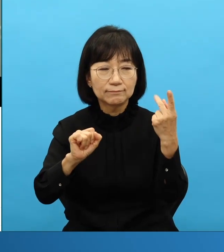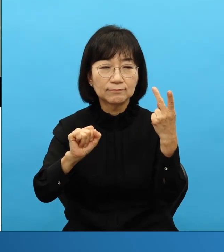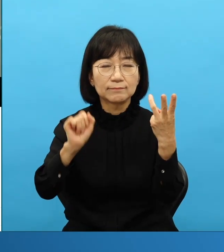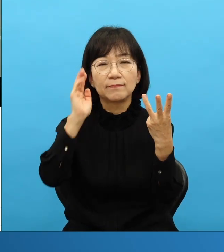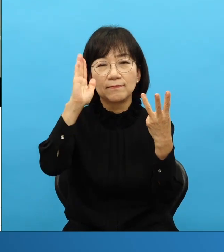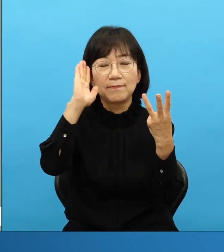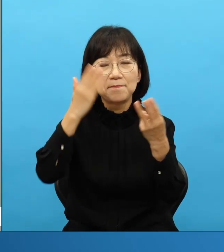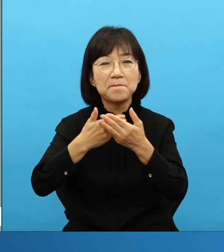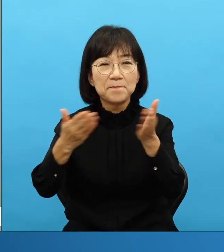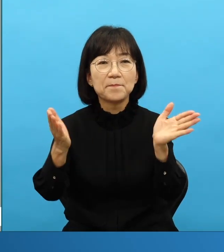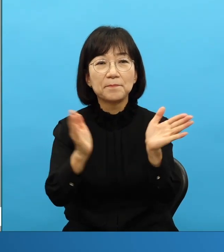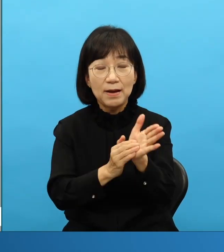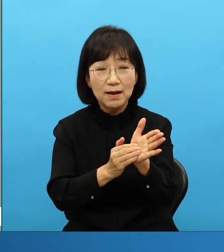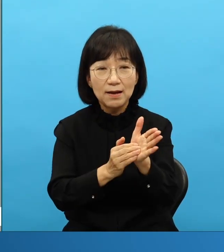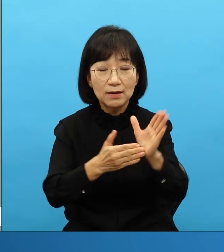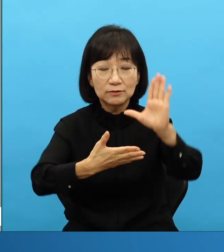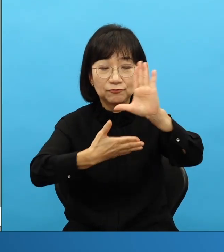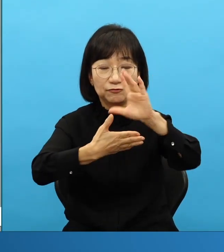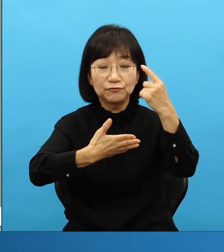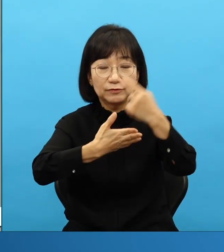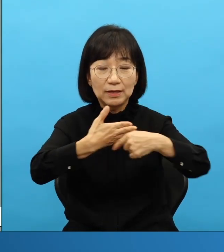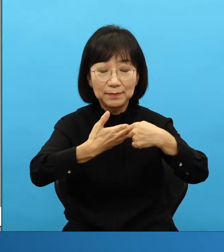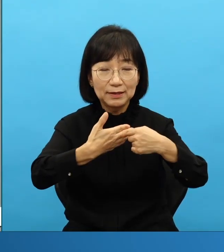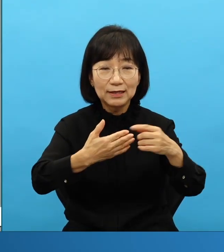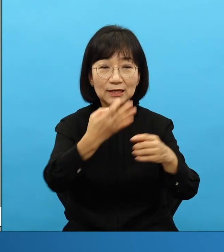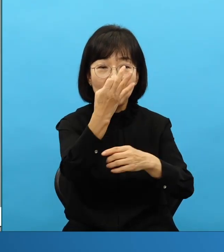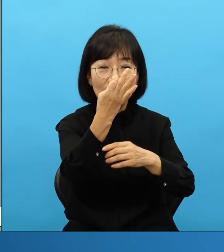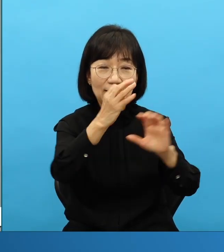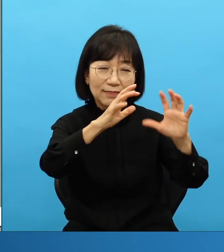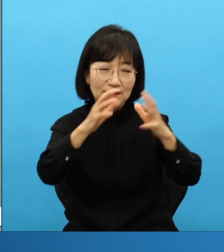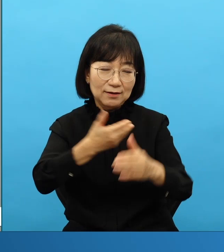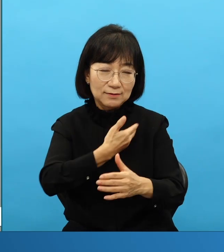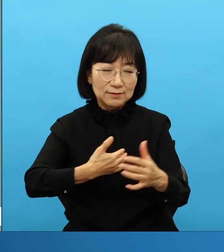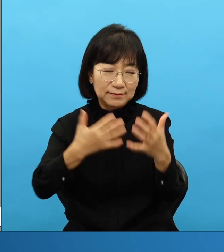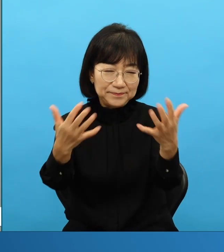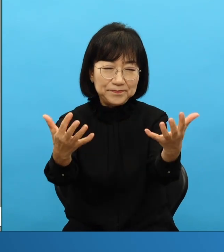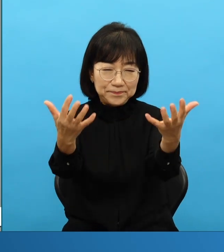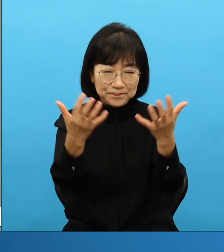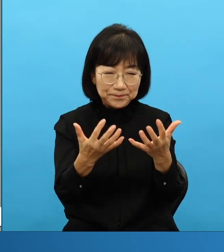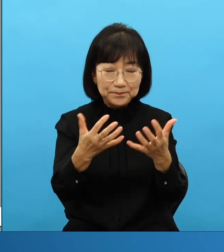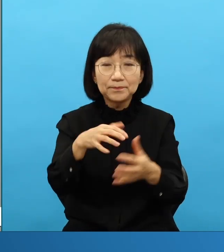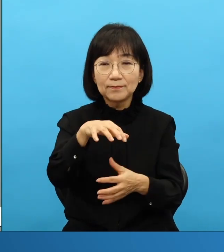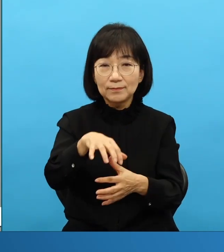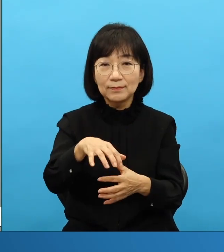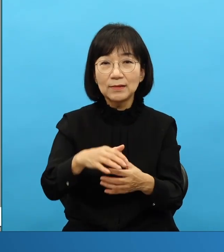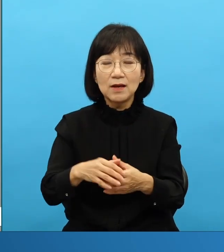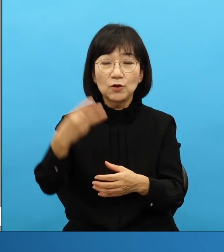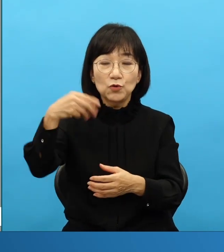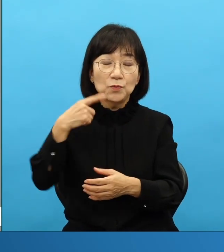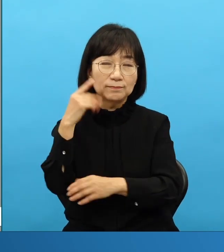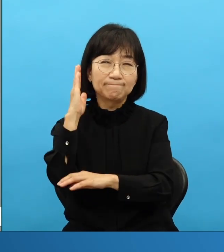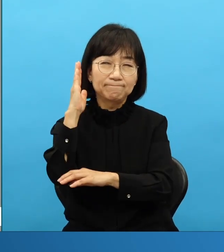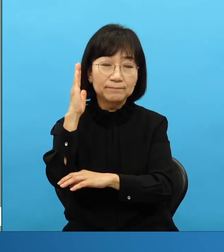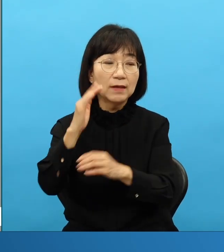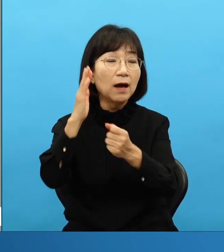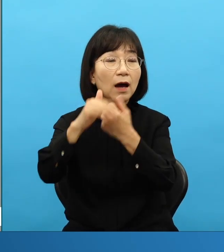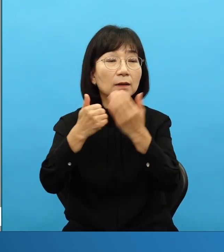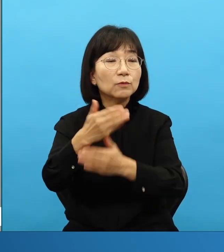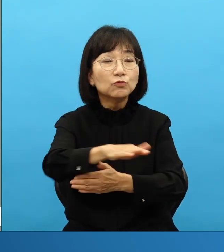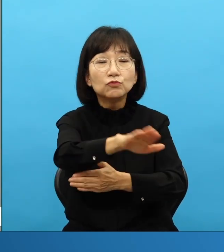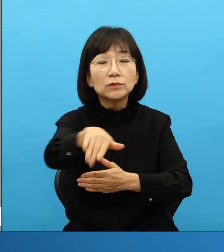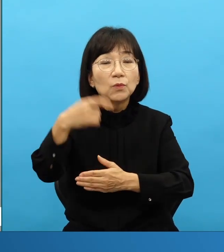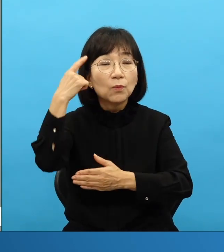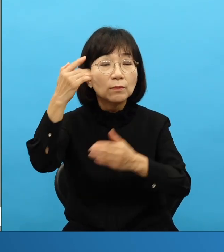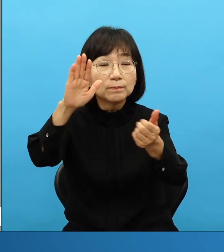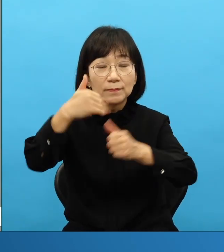전했습니다. 중남미 14개 나라 제자들이 모인 현장에서 류광수 목사는 하나님이 왜 우리를